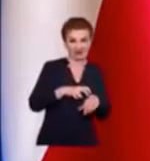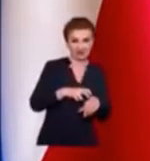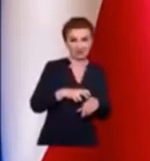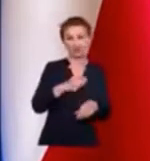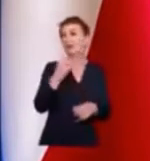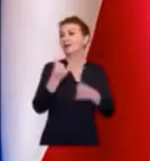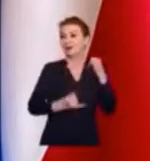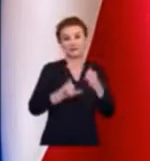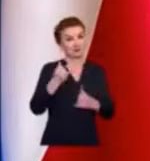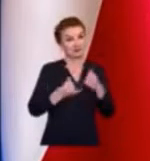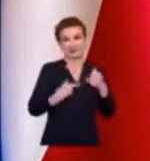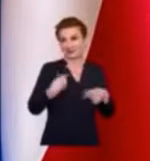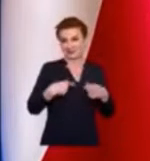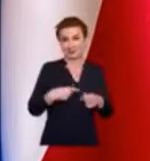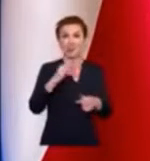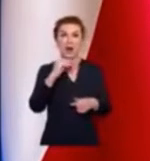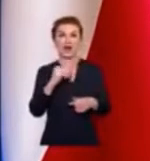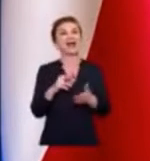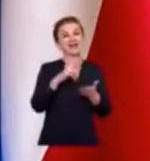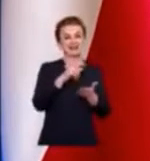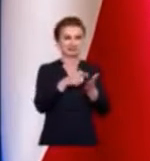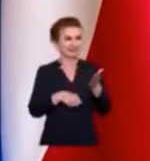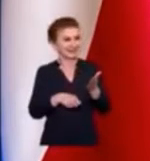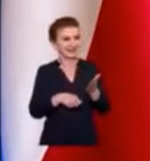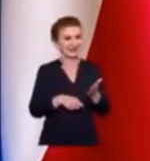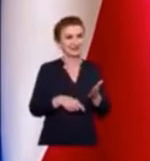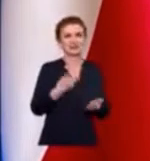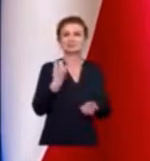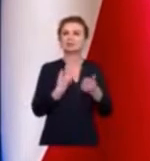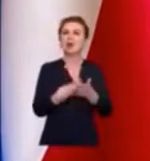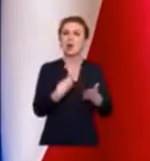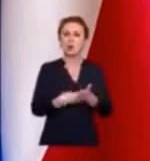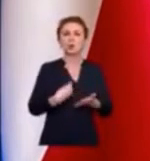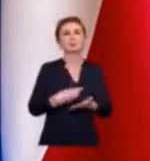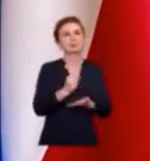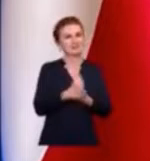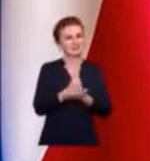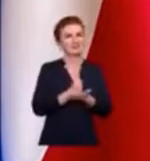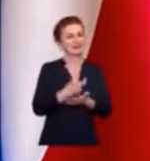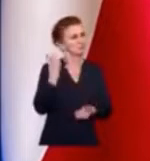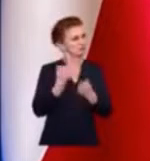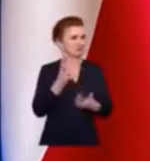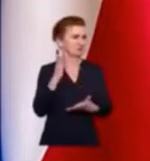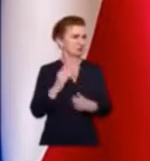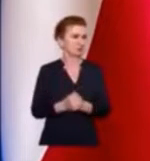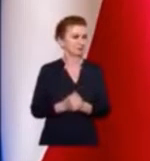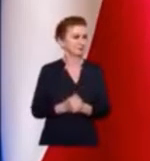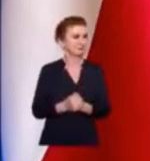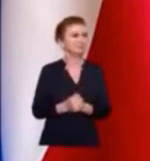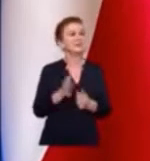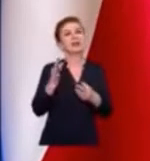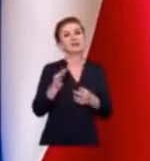bardzo trudna. Na szczęście ta informatyzacja ochrony zdrowia poszła do przodu i wykorzystujmy ją, ale idźmy do przodu